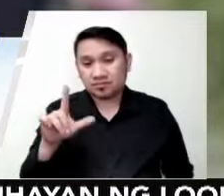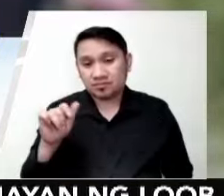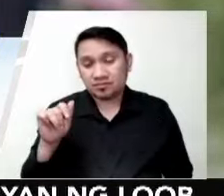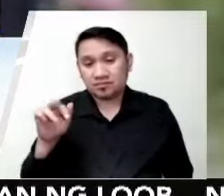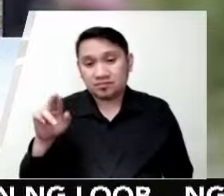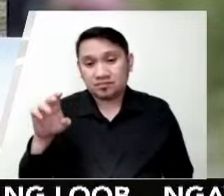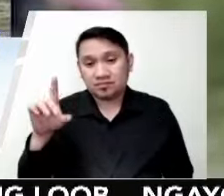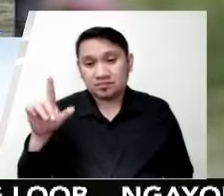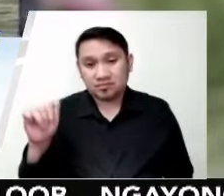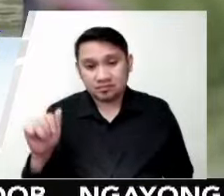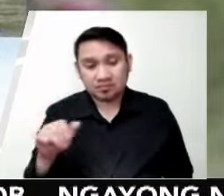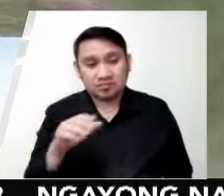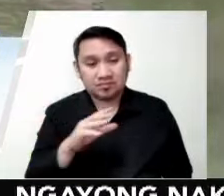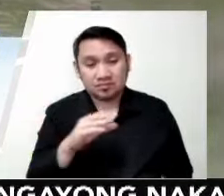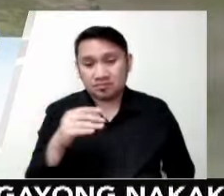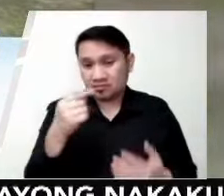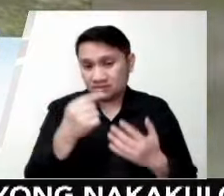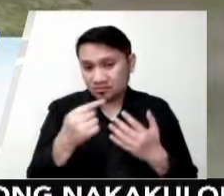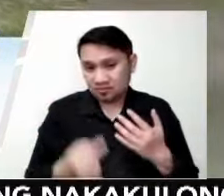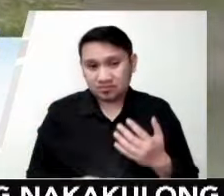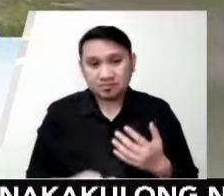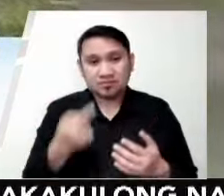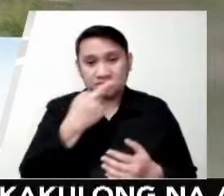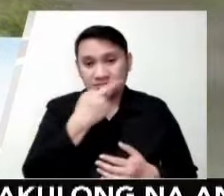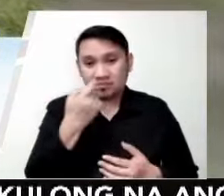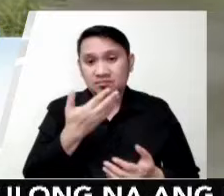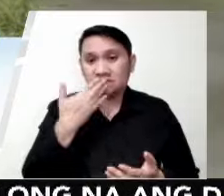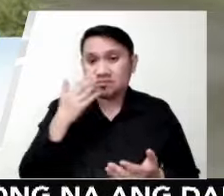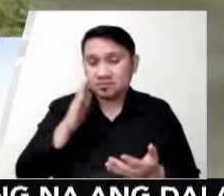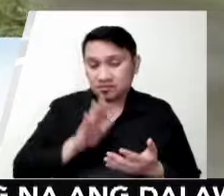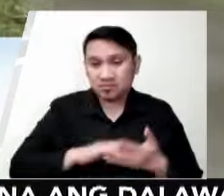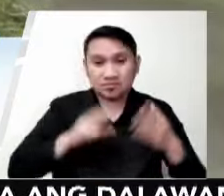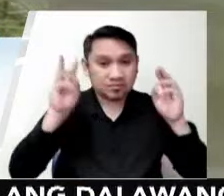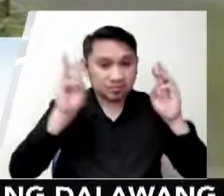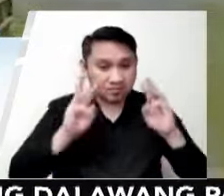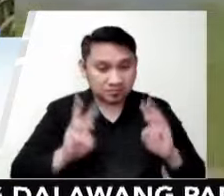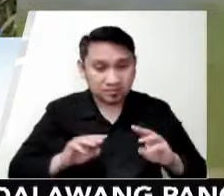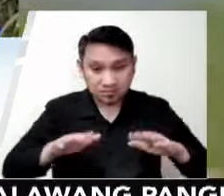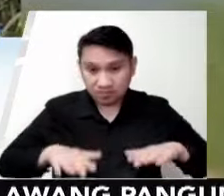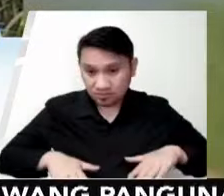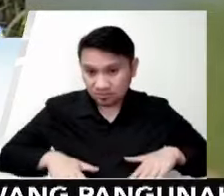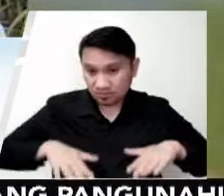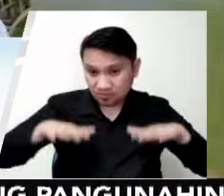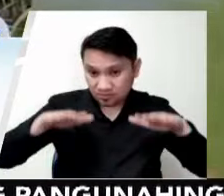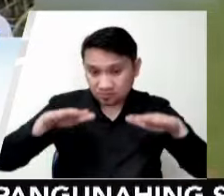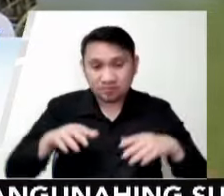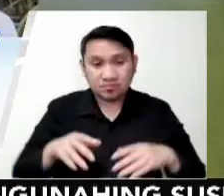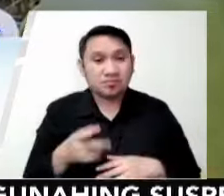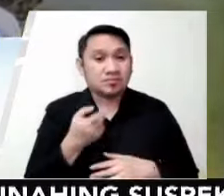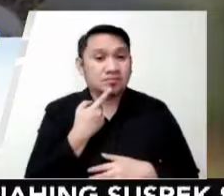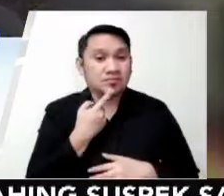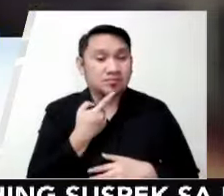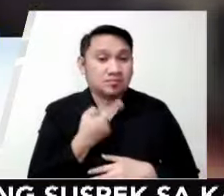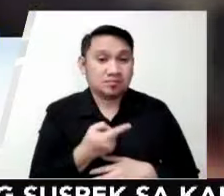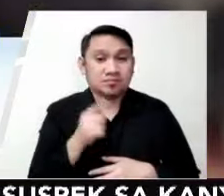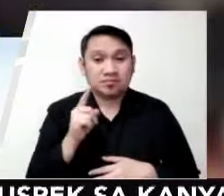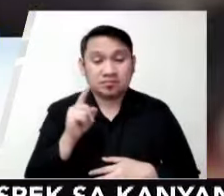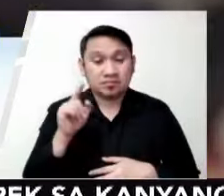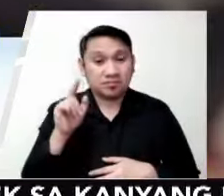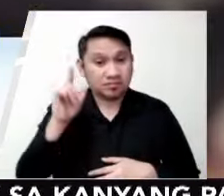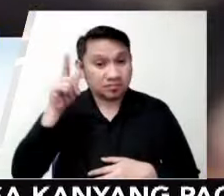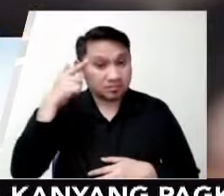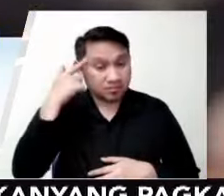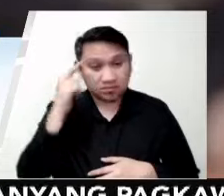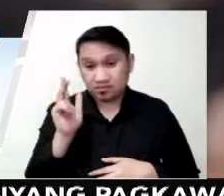bayan ng Hinigaran at san Enrique dahil sa Masamang panahon at pagbahang dulot ng habagat ayon sa lokal na pamahalaan mahigit 30,000